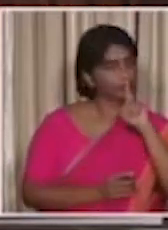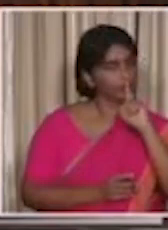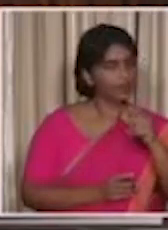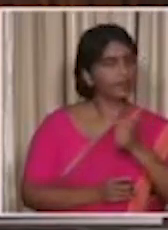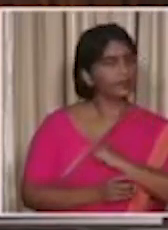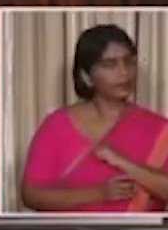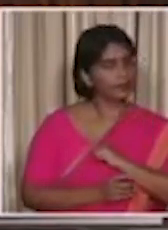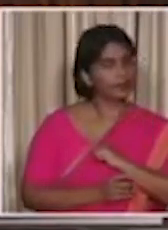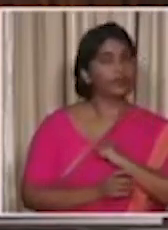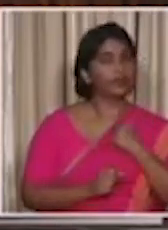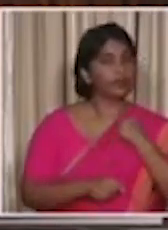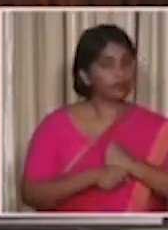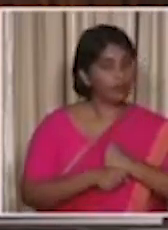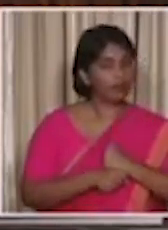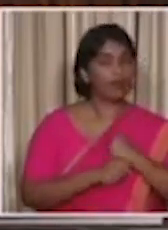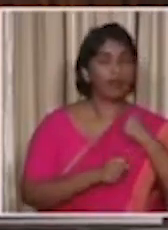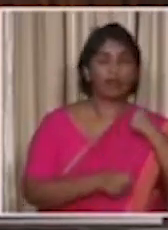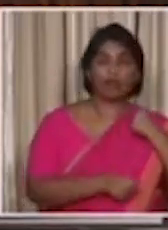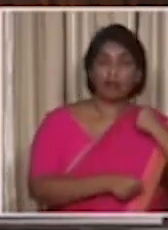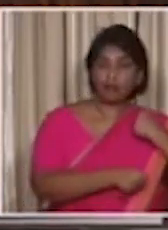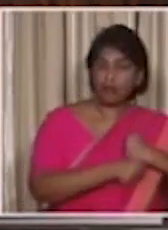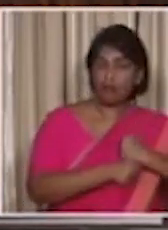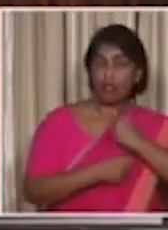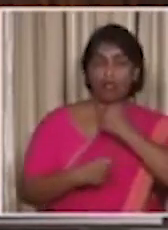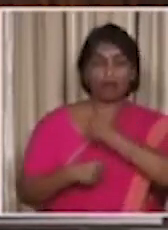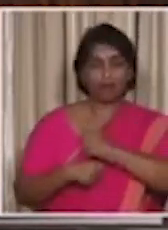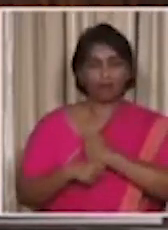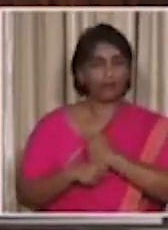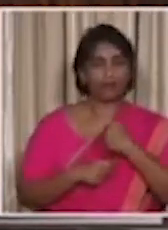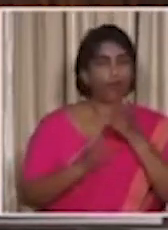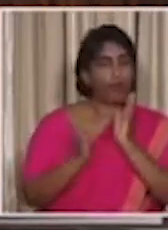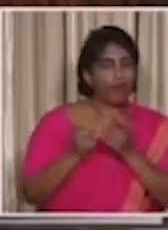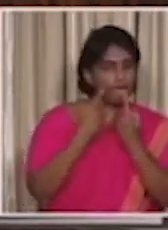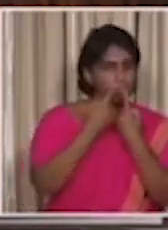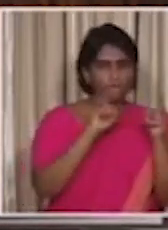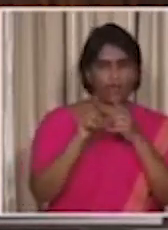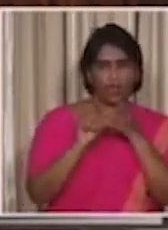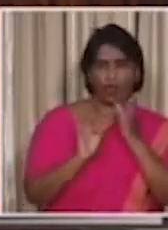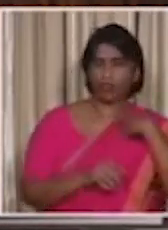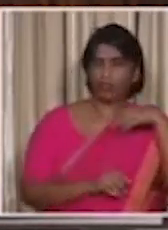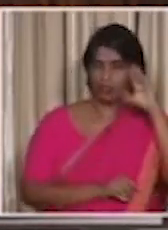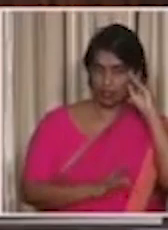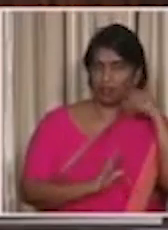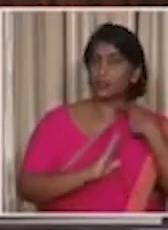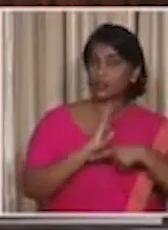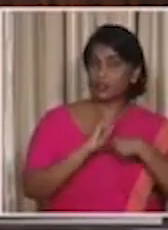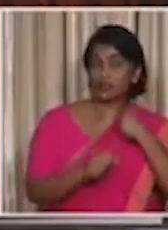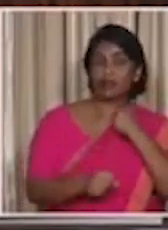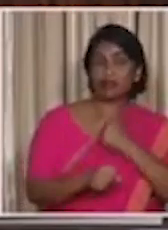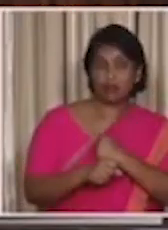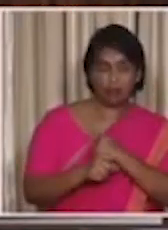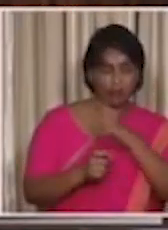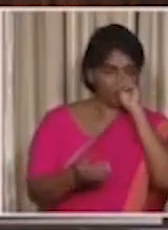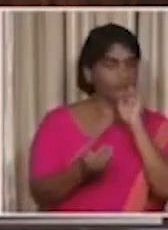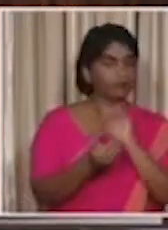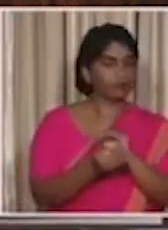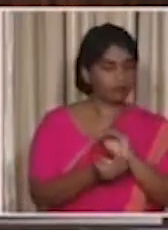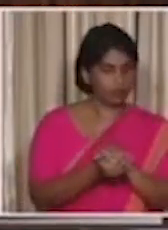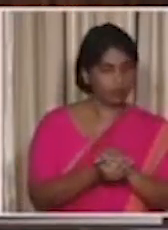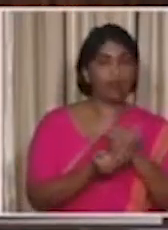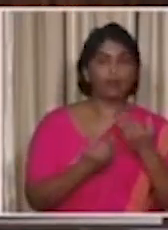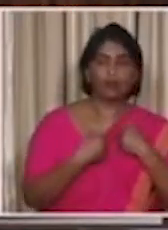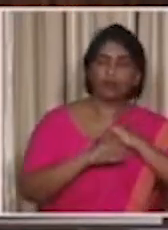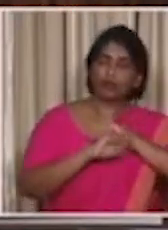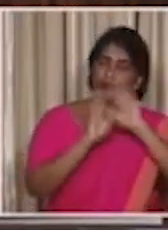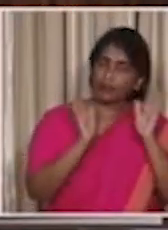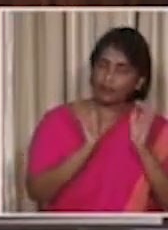කැමති රාජ්‍ය හා ආණ්ඩුව අතර වෙනස අප අවබෝධ කරගනිමු. ශ්‍රී ලංකා රාජ්‍ය ආරක්ෂා කරන්නට අප